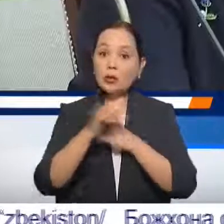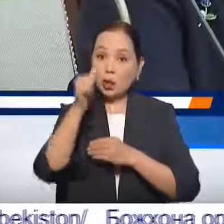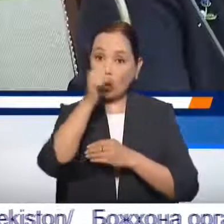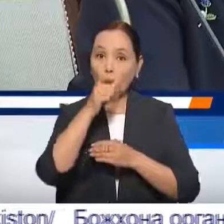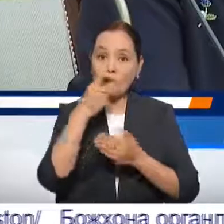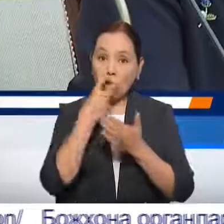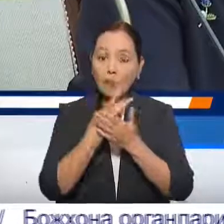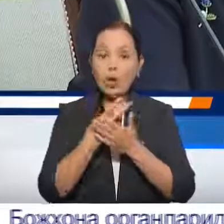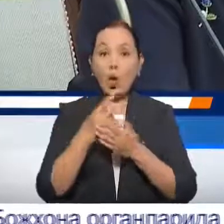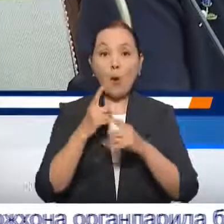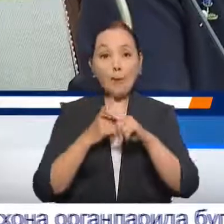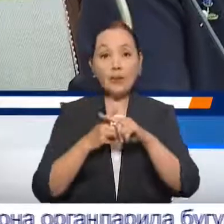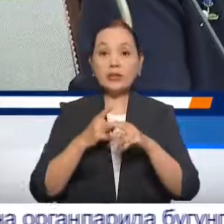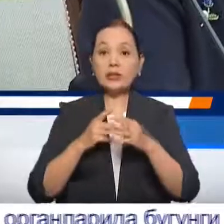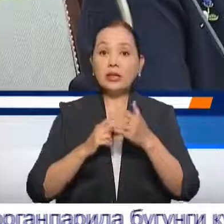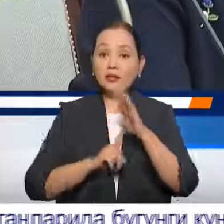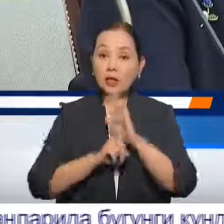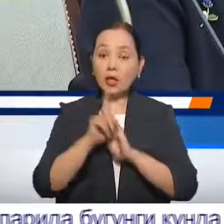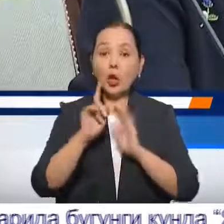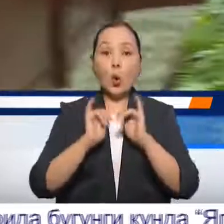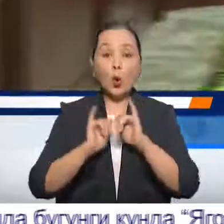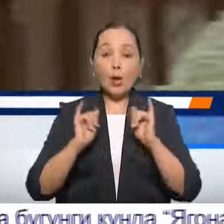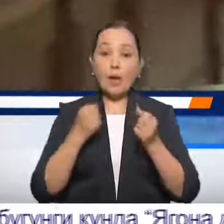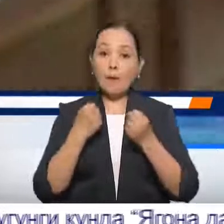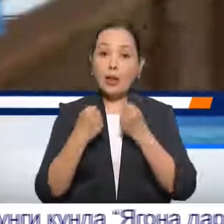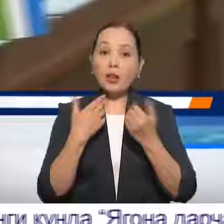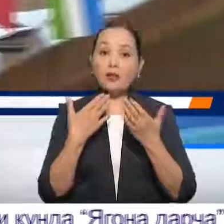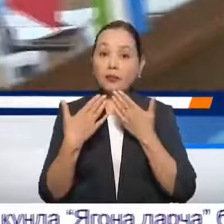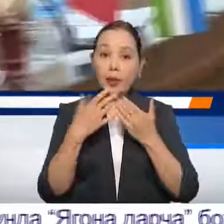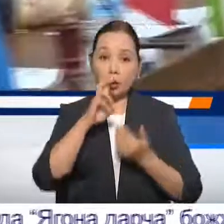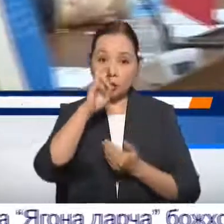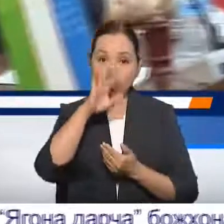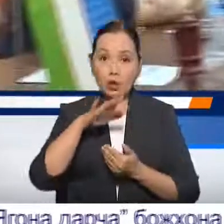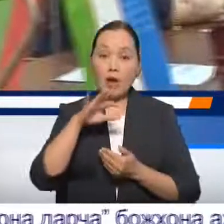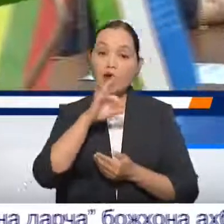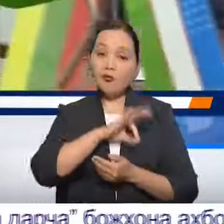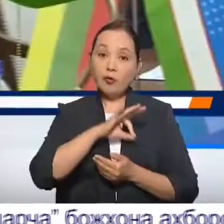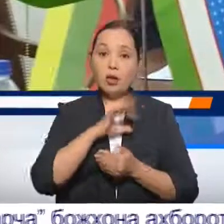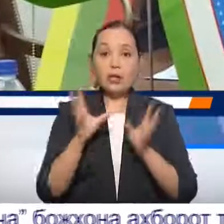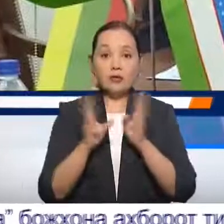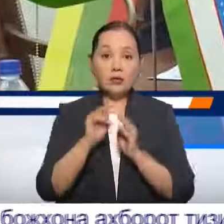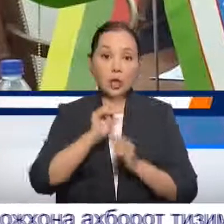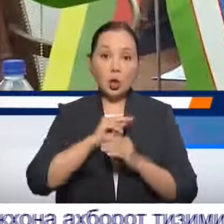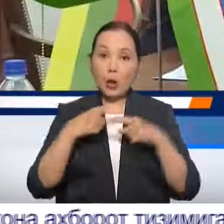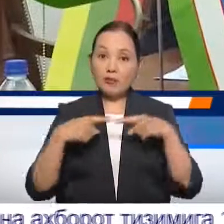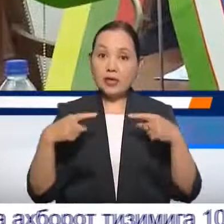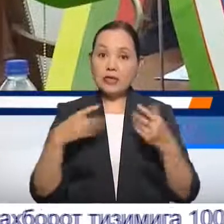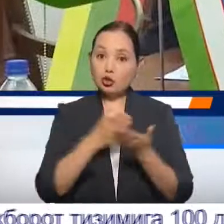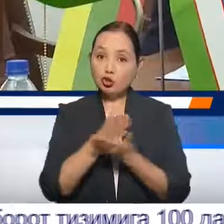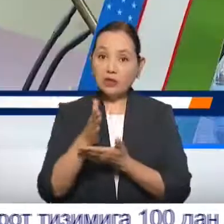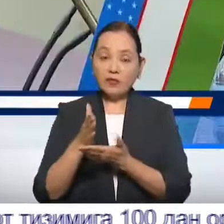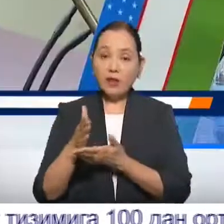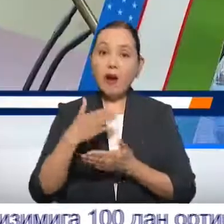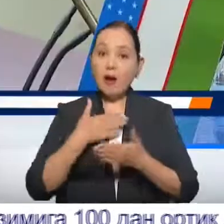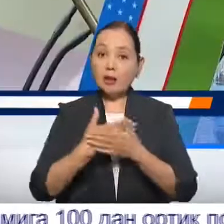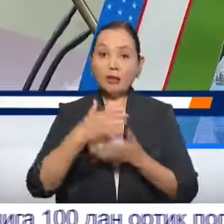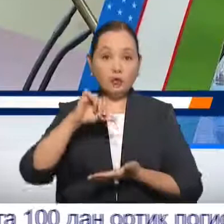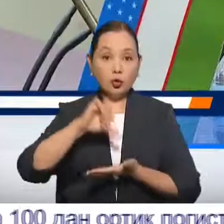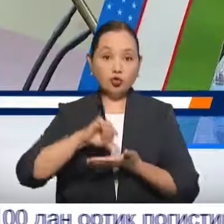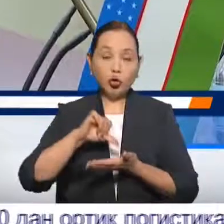позитивная тенденция укрепления взаимоотношений между государствами взаимовыгодного сотрудничества в различных сферах активное участие